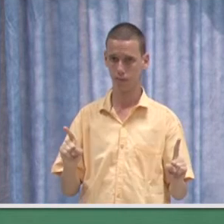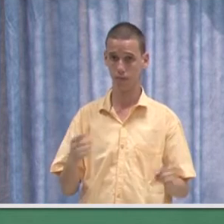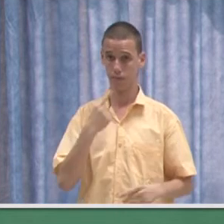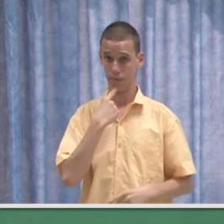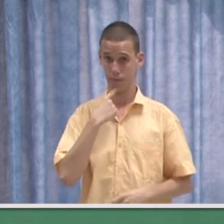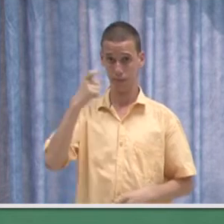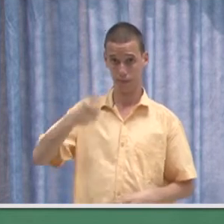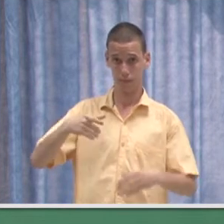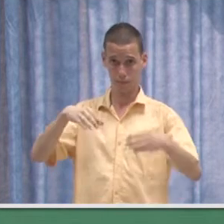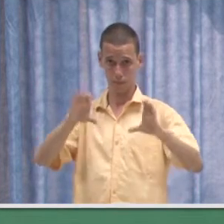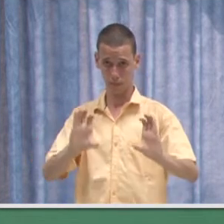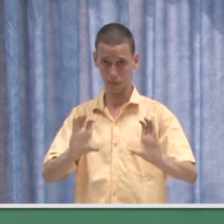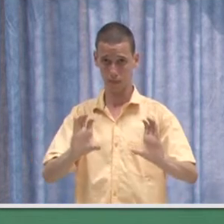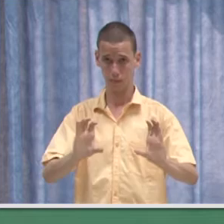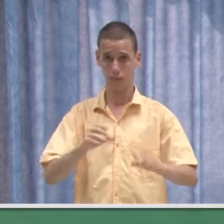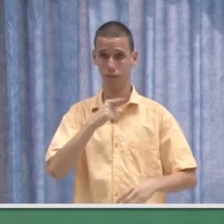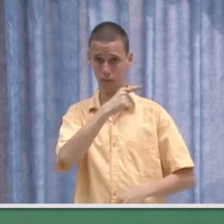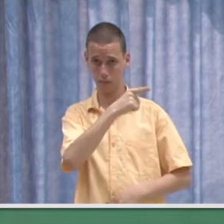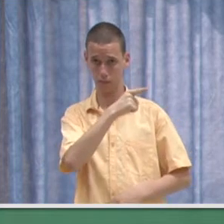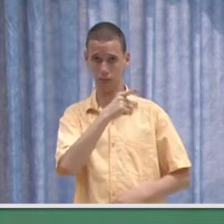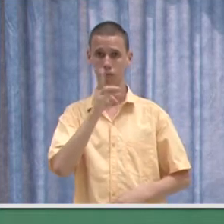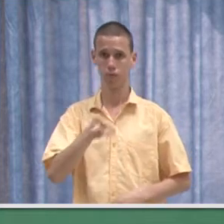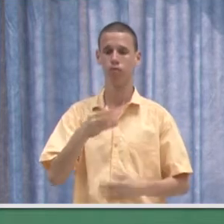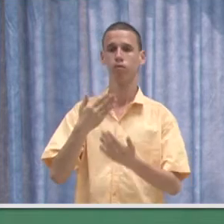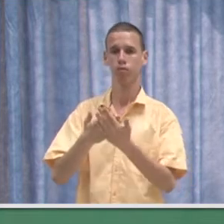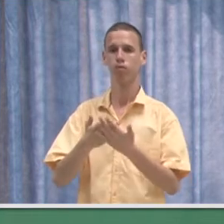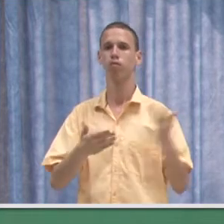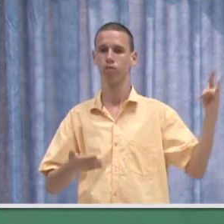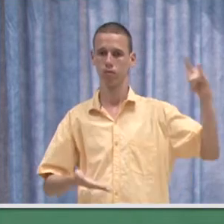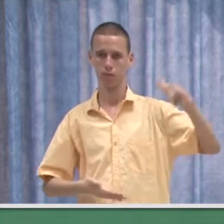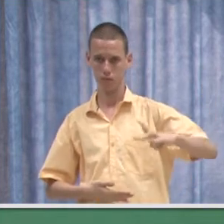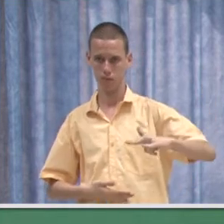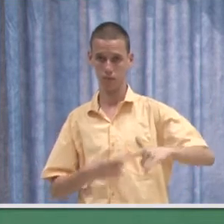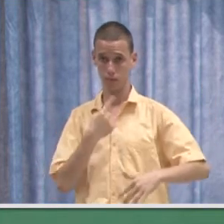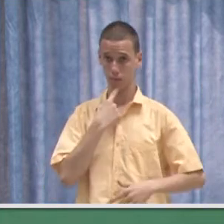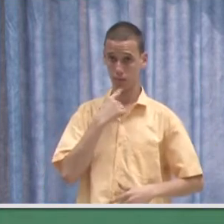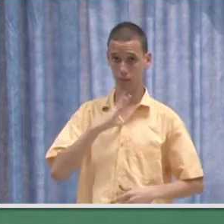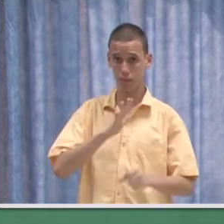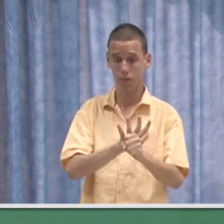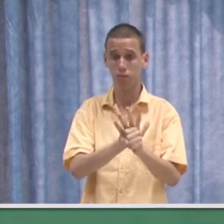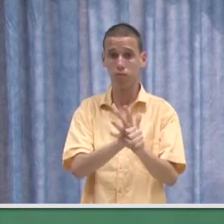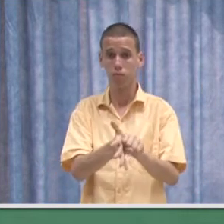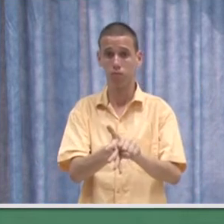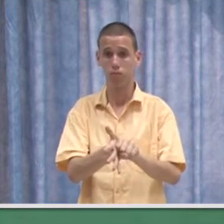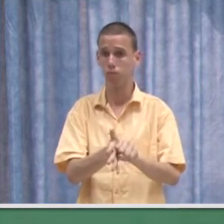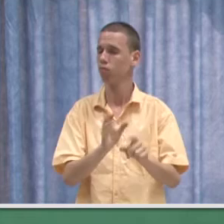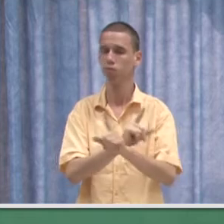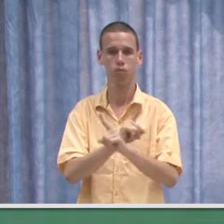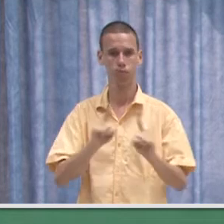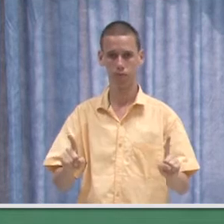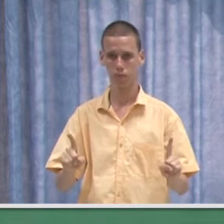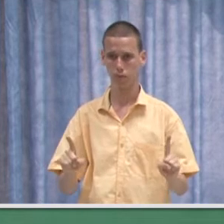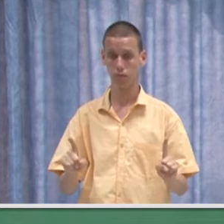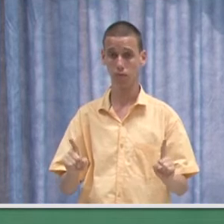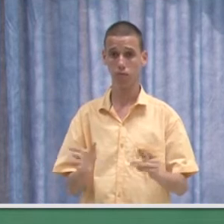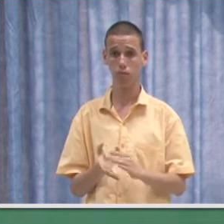peut sortir dans le loi à côté d'un active transmission, nous pouvons dire espérons encore un coup. À cause de sa voyage lui-même, tu peux te déplacer, sortir de